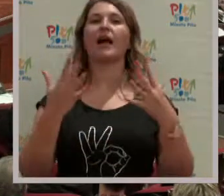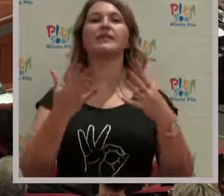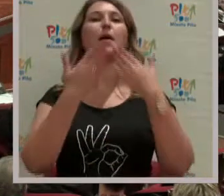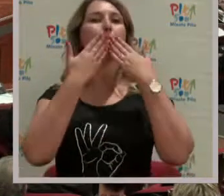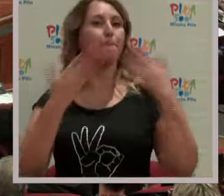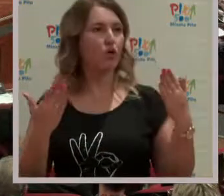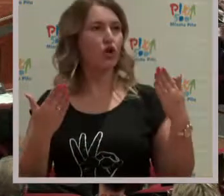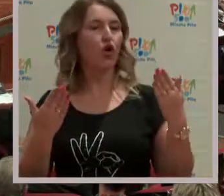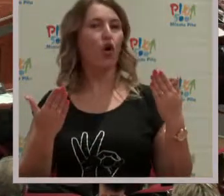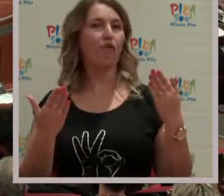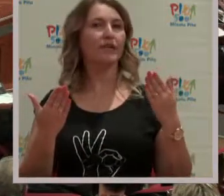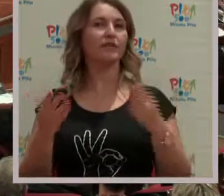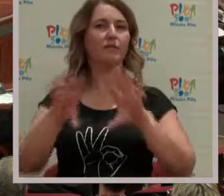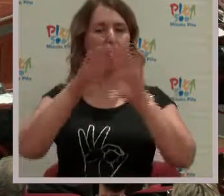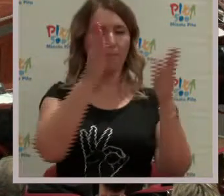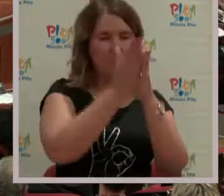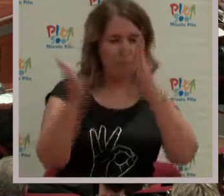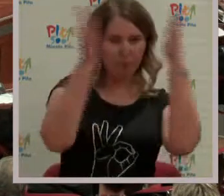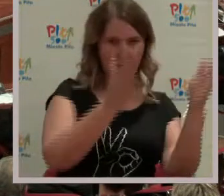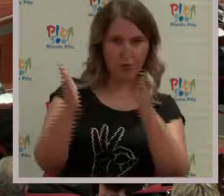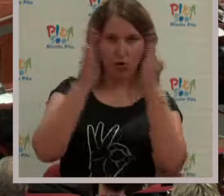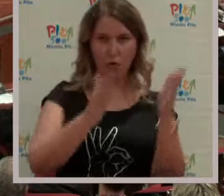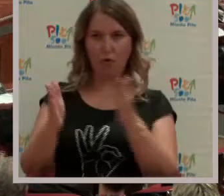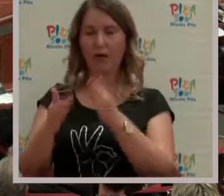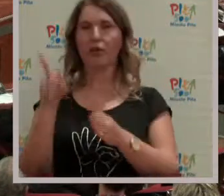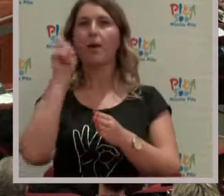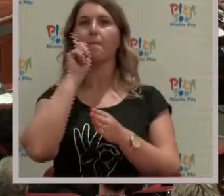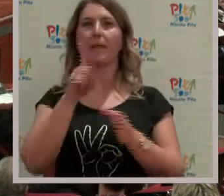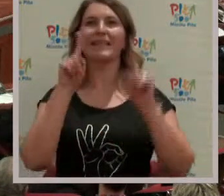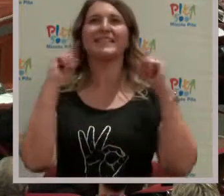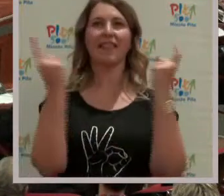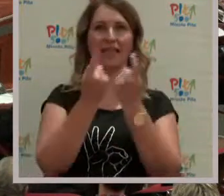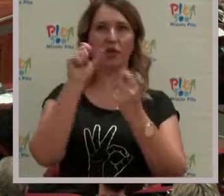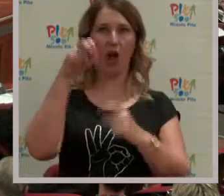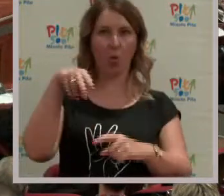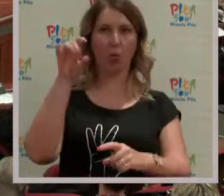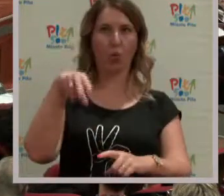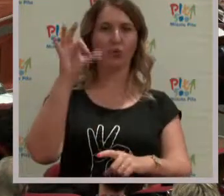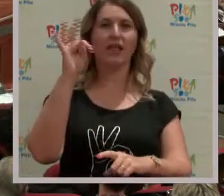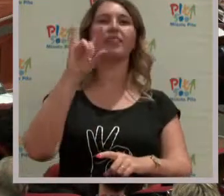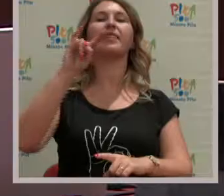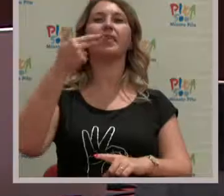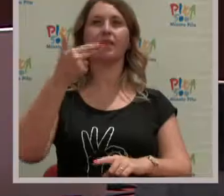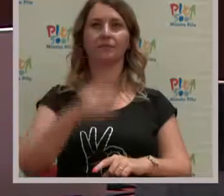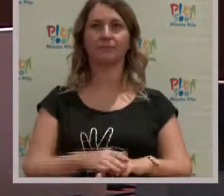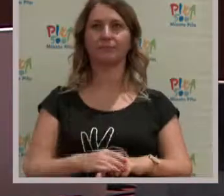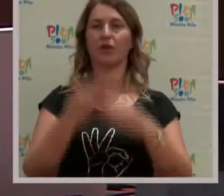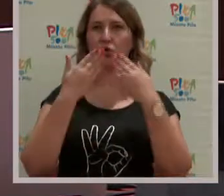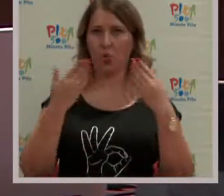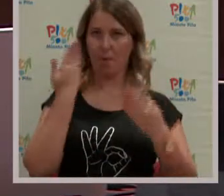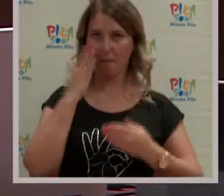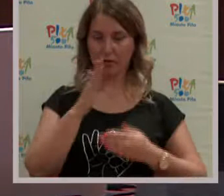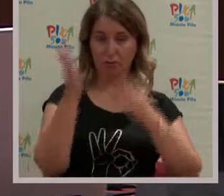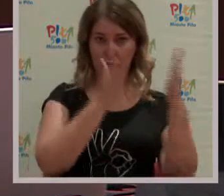pomoc w ich zorganizowaniu. Panu senatorowi Mieczysławowi Augustynowi, przewodniczącemu Senackiej Komisji Rodziny Polityki